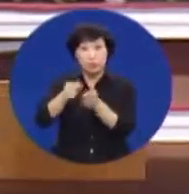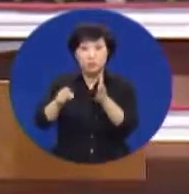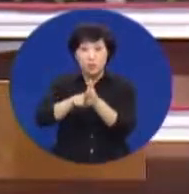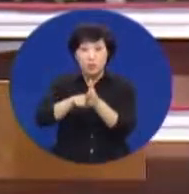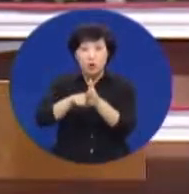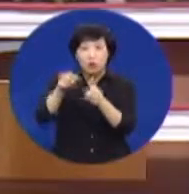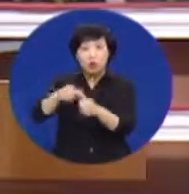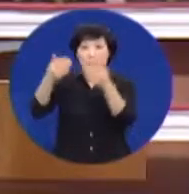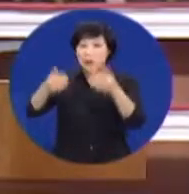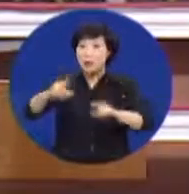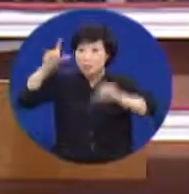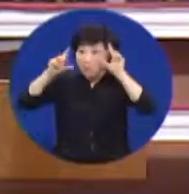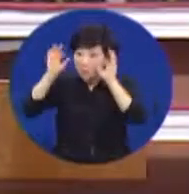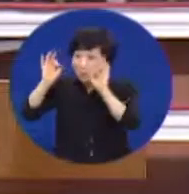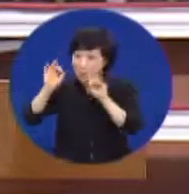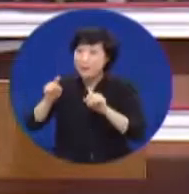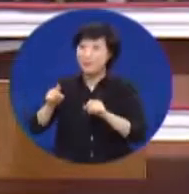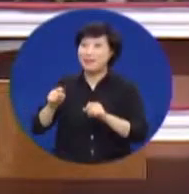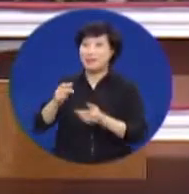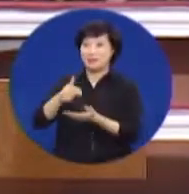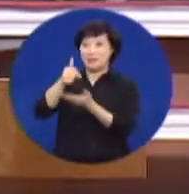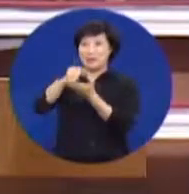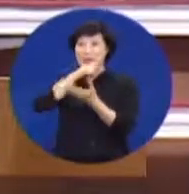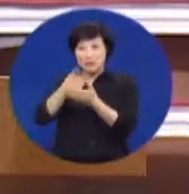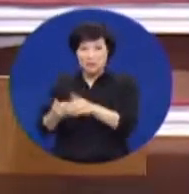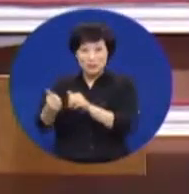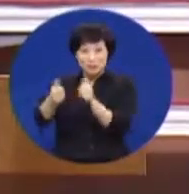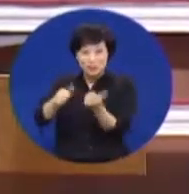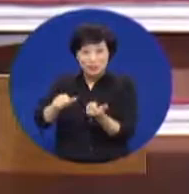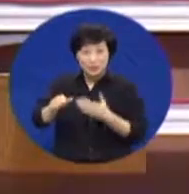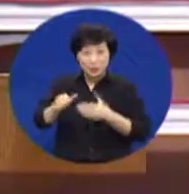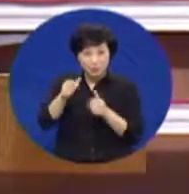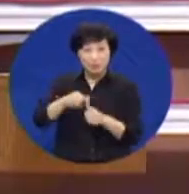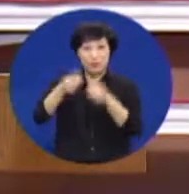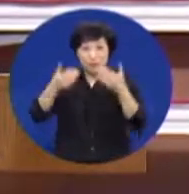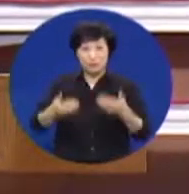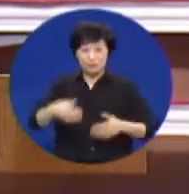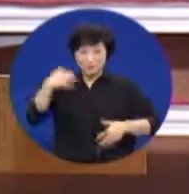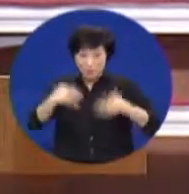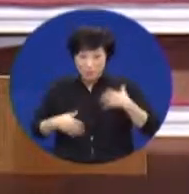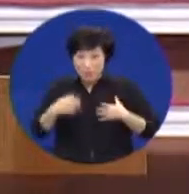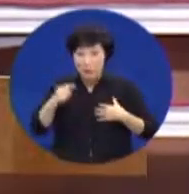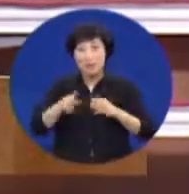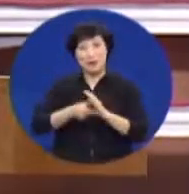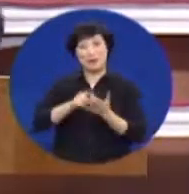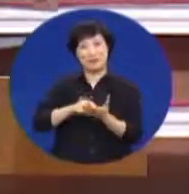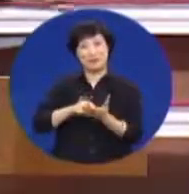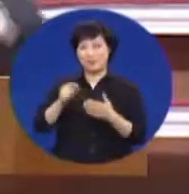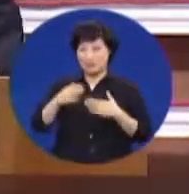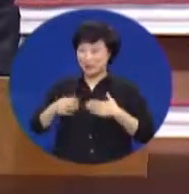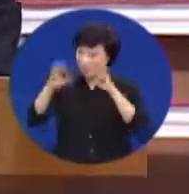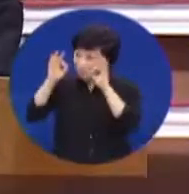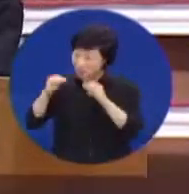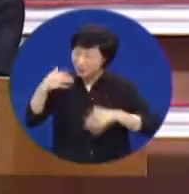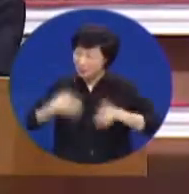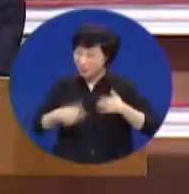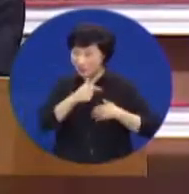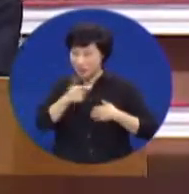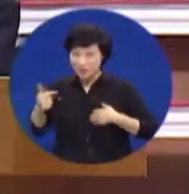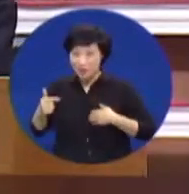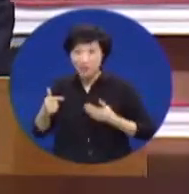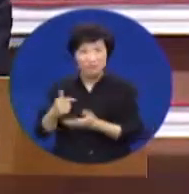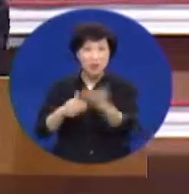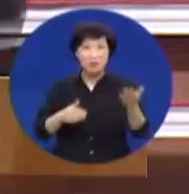모습을 볼 때마다 주님이 피 쏟으시고 나 구원하시고 기뻐하시는 만큼 나도 기쁘니